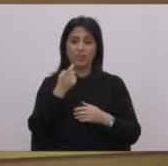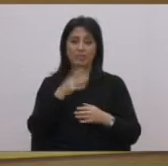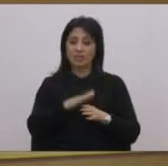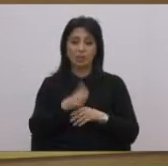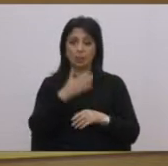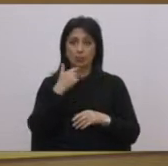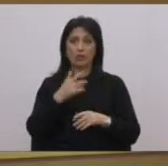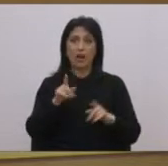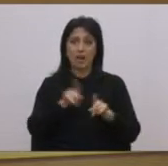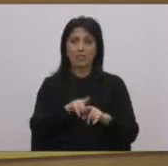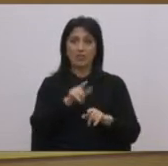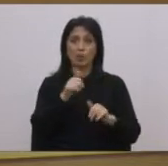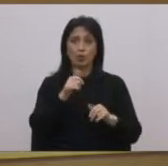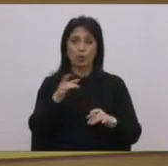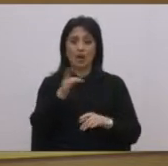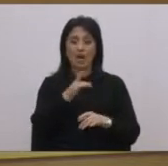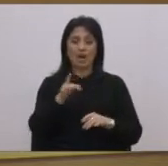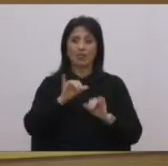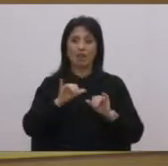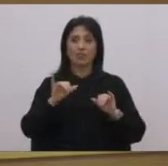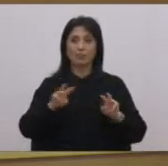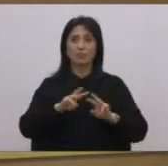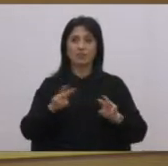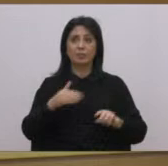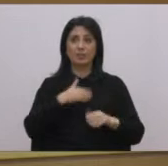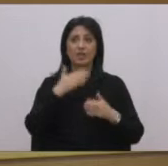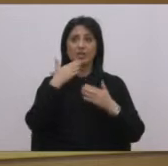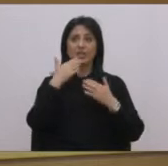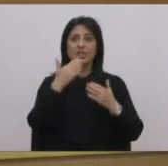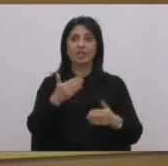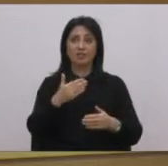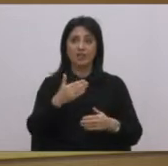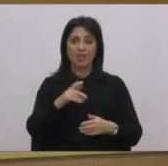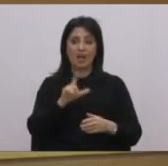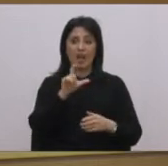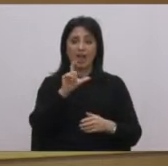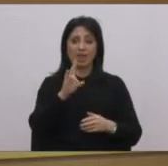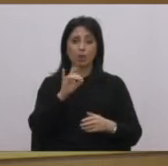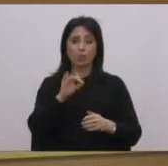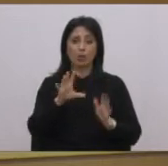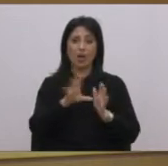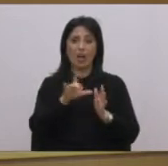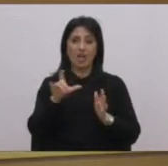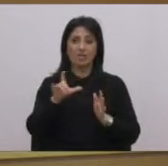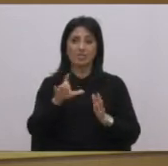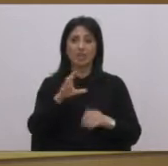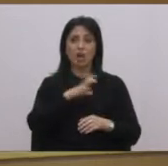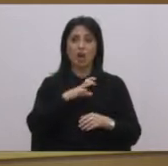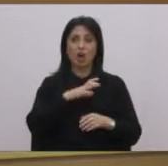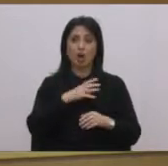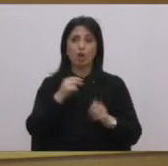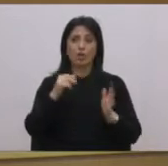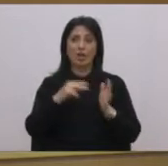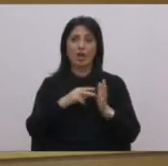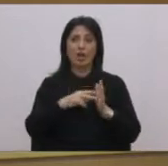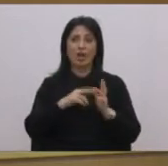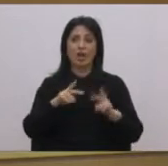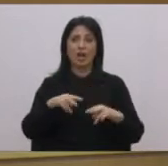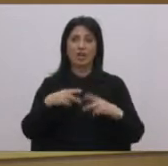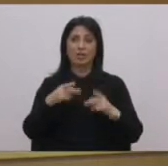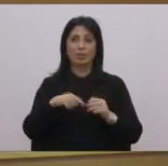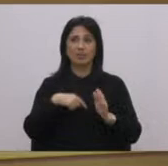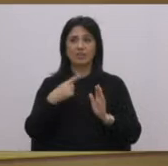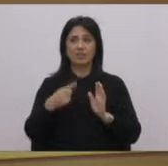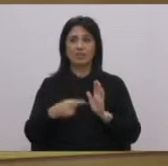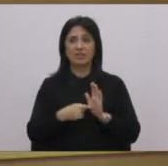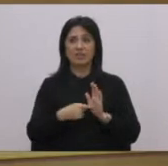სამუშაოზე და ასევე თქვენ როგორც რეგიონული განვითარების მინისტრი მინდა კითხოთ ენგურჰესთან დაკავშირებით, ქონების გადაფასების